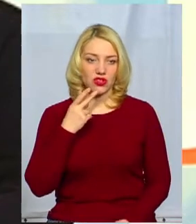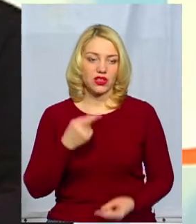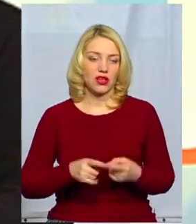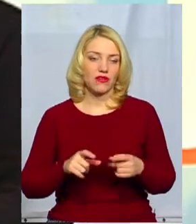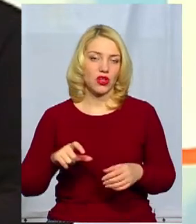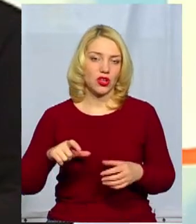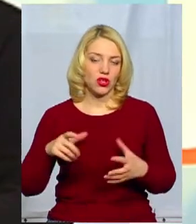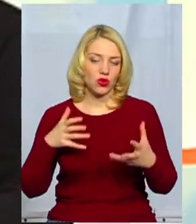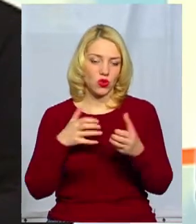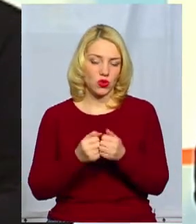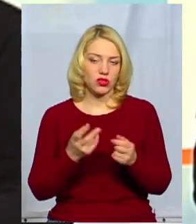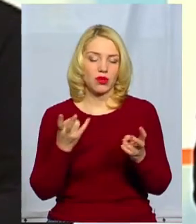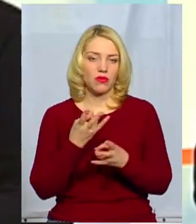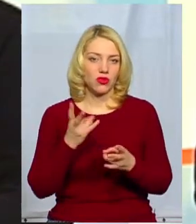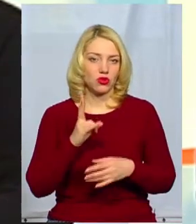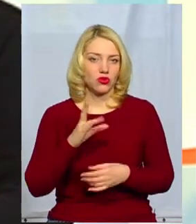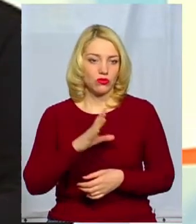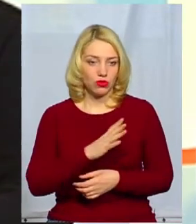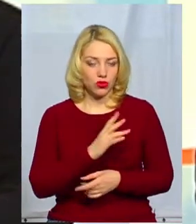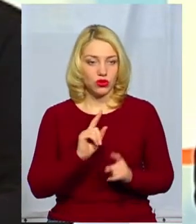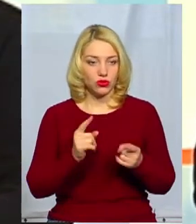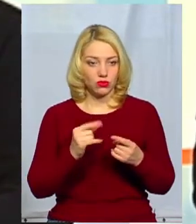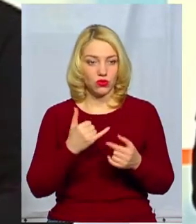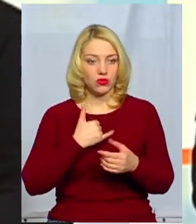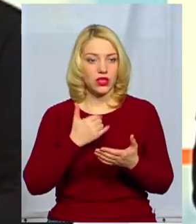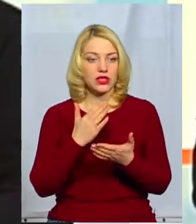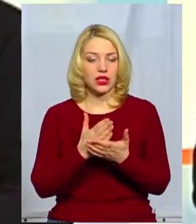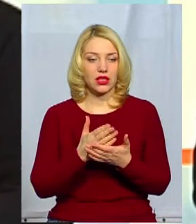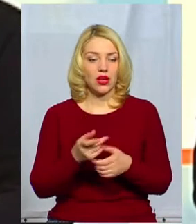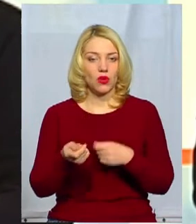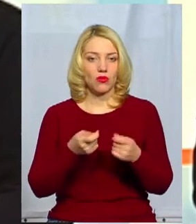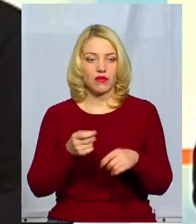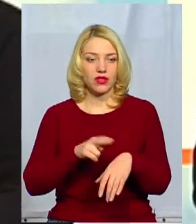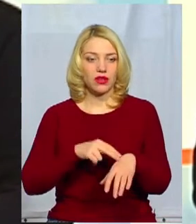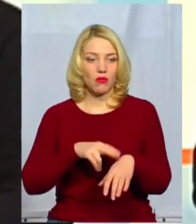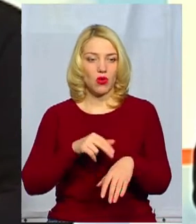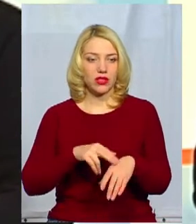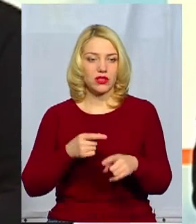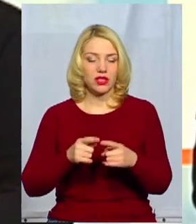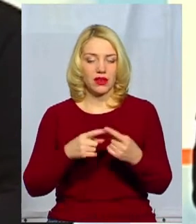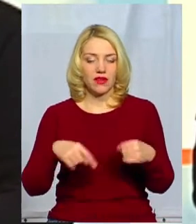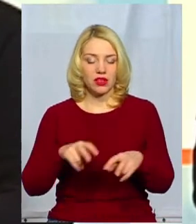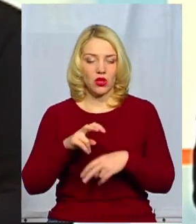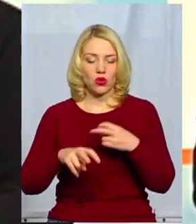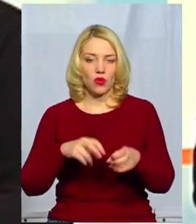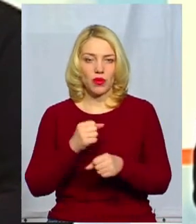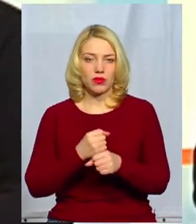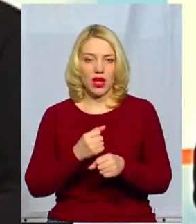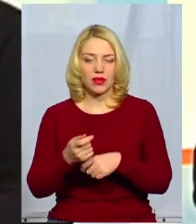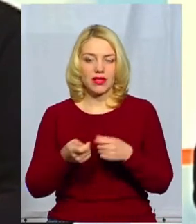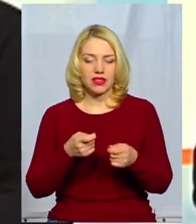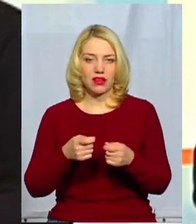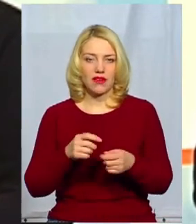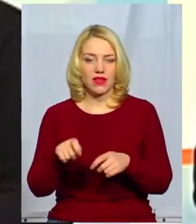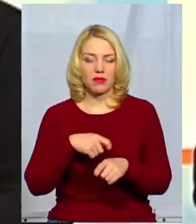пригоді має хтось бути. Тому в нас є в управлінні патрульної поліції відділ розшуку та опрацювання адміністративних